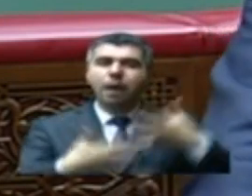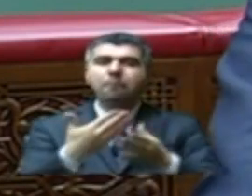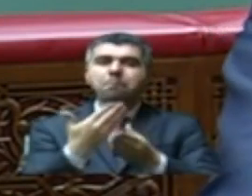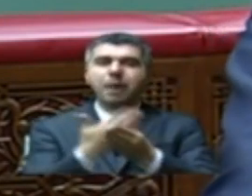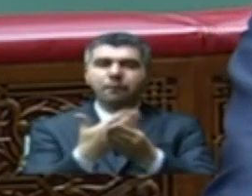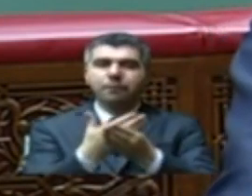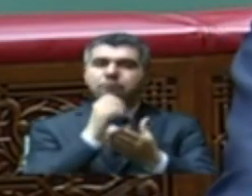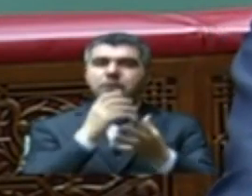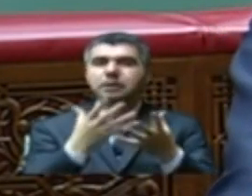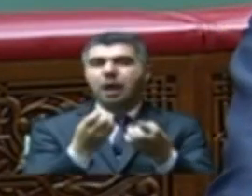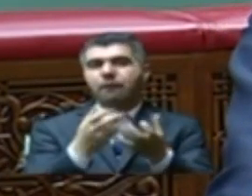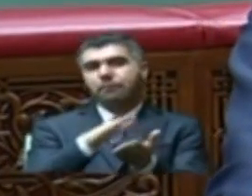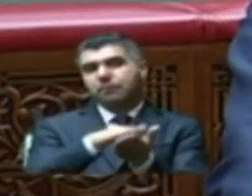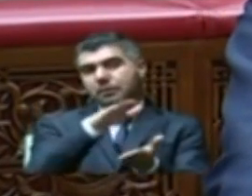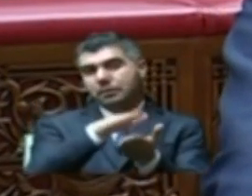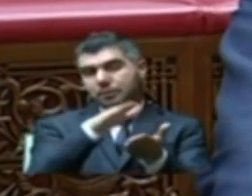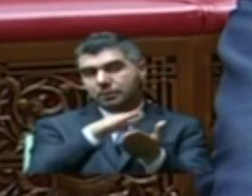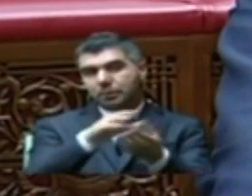كبيره.